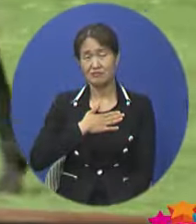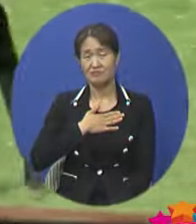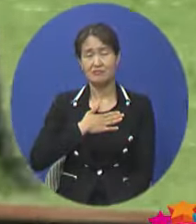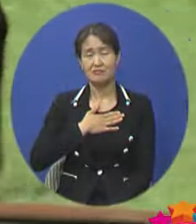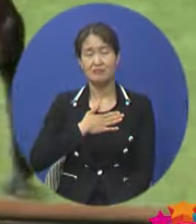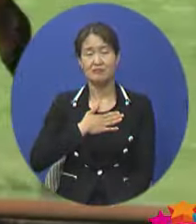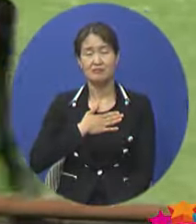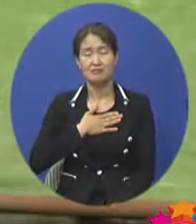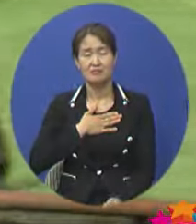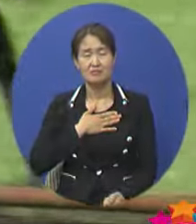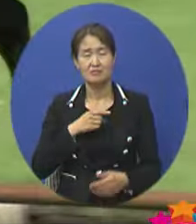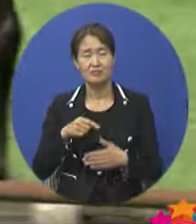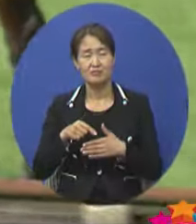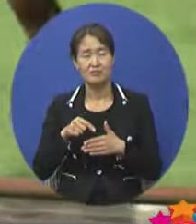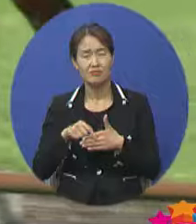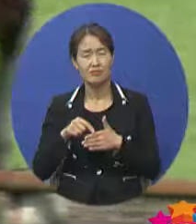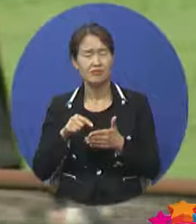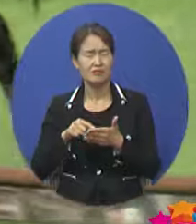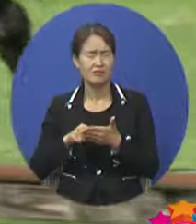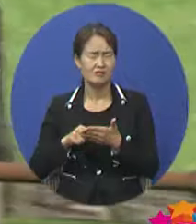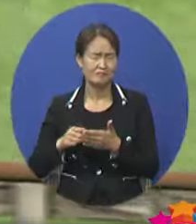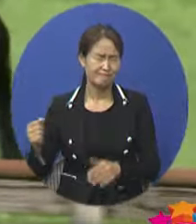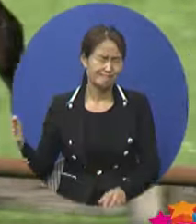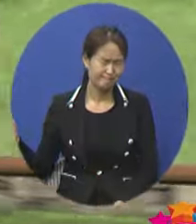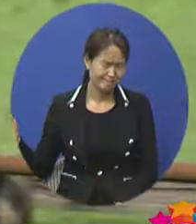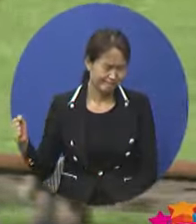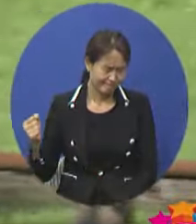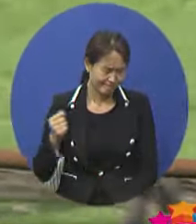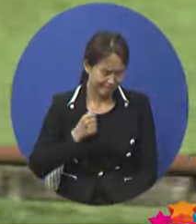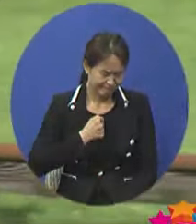가슴을 자꾸 때린다.